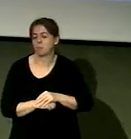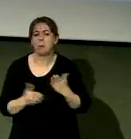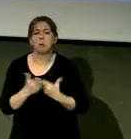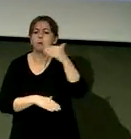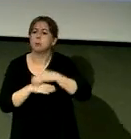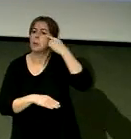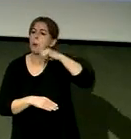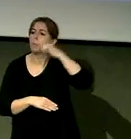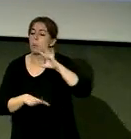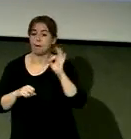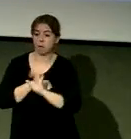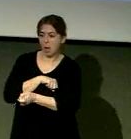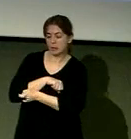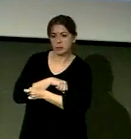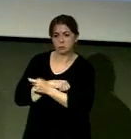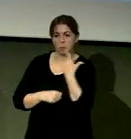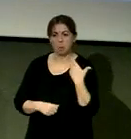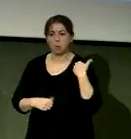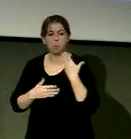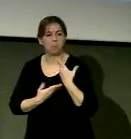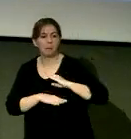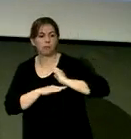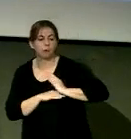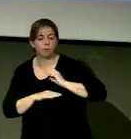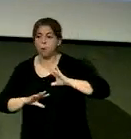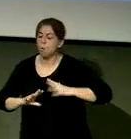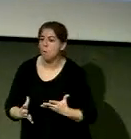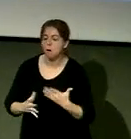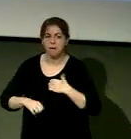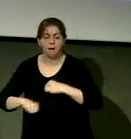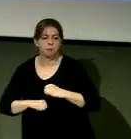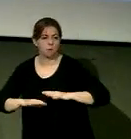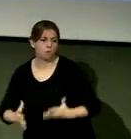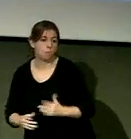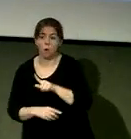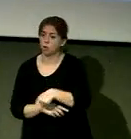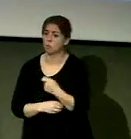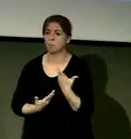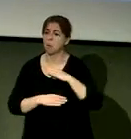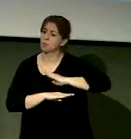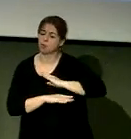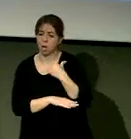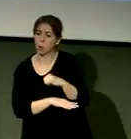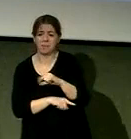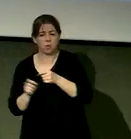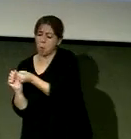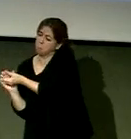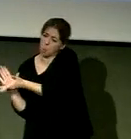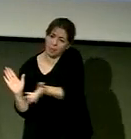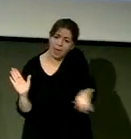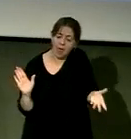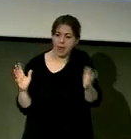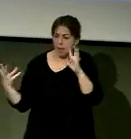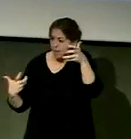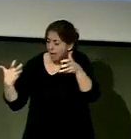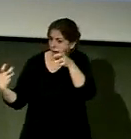en charge des addictions. Prises en charge qui doivent être transversales, plurielles, concertées, discutées